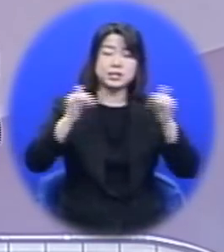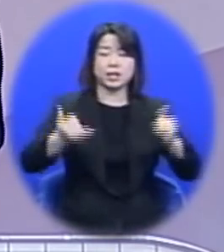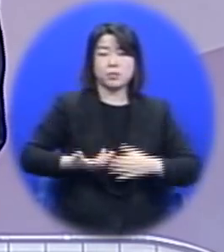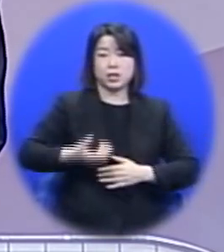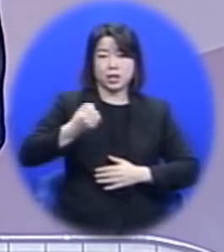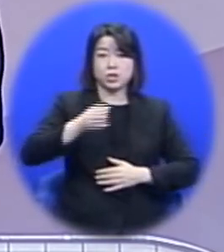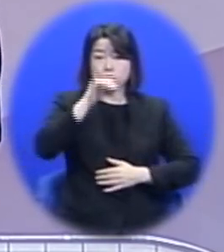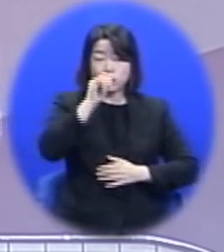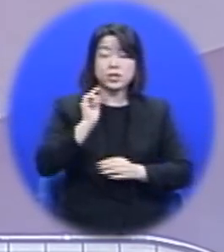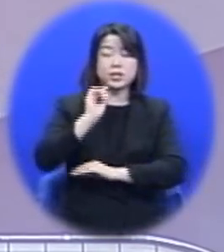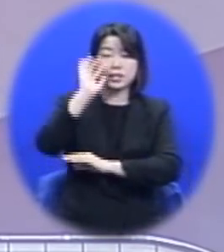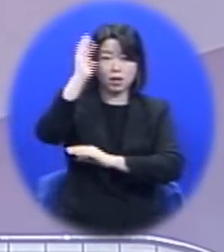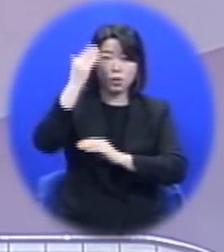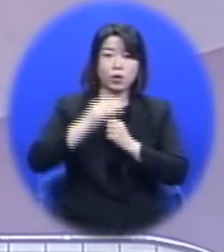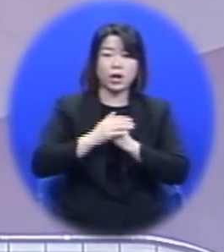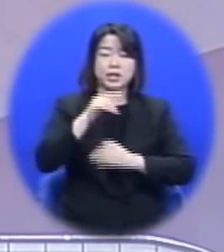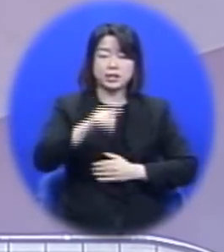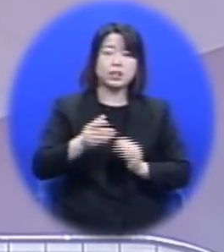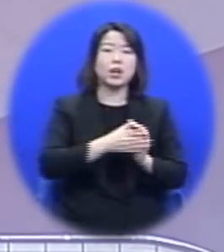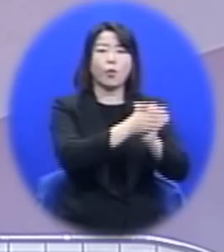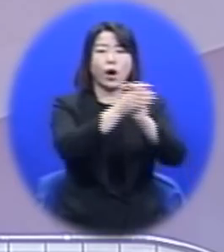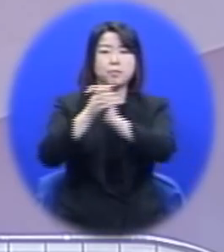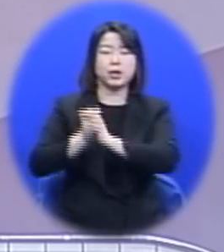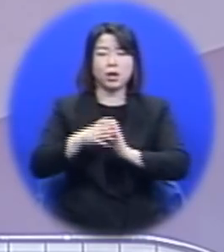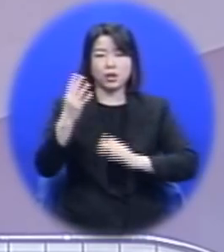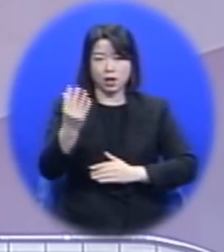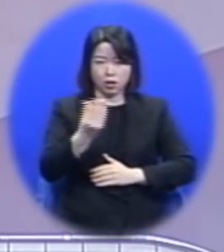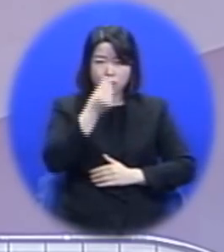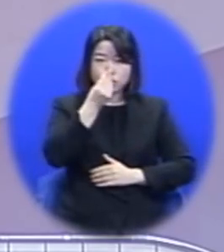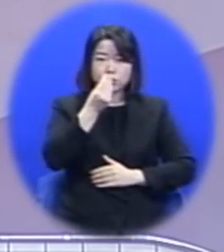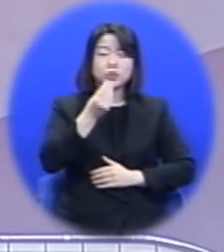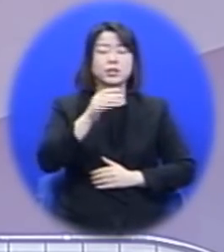있는 영광, 그건 화평함과 거룩함입니다.